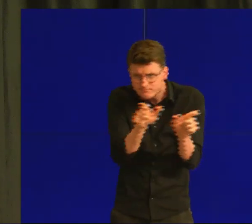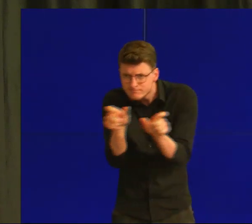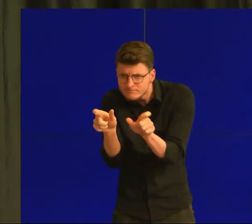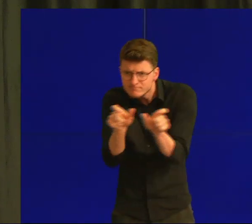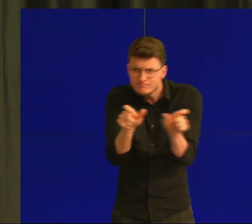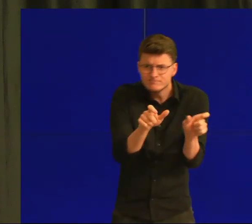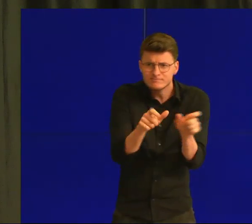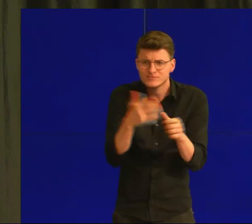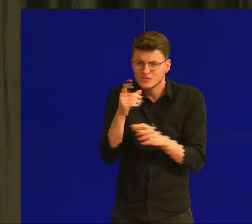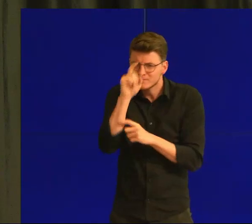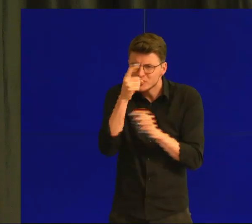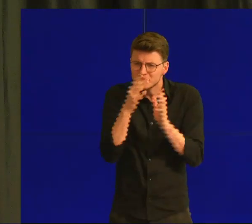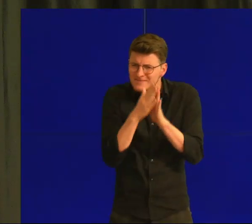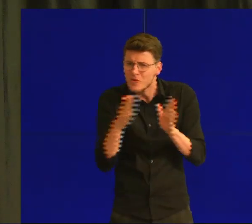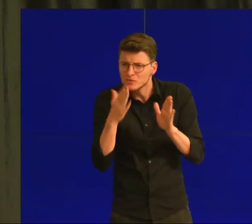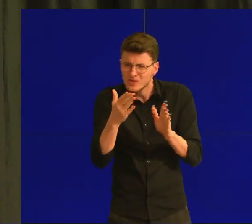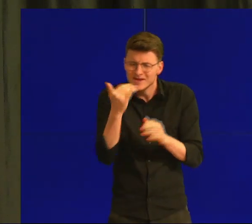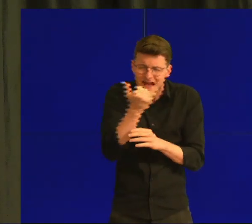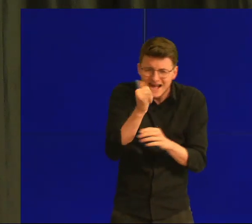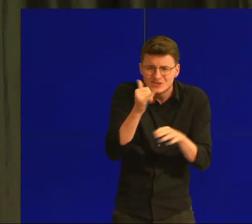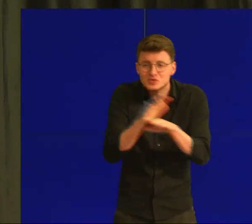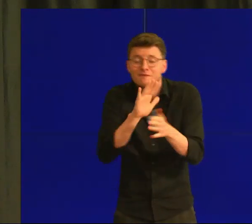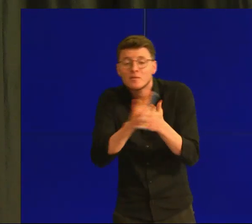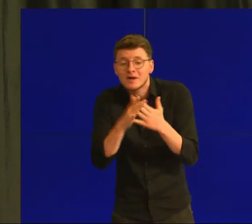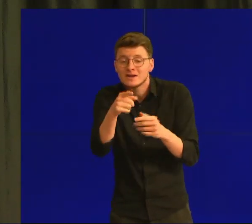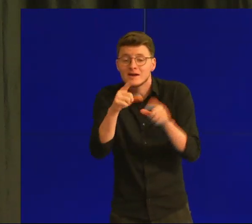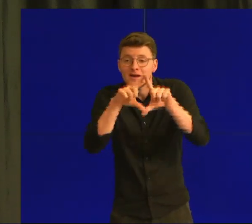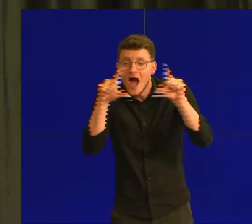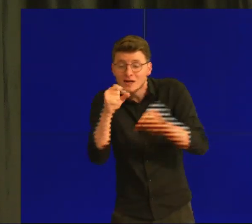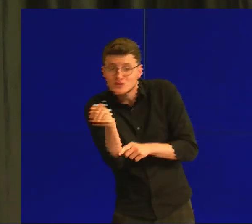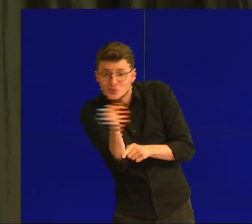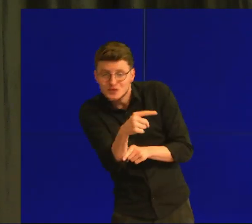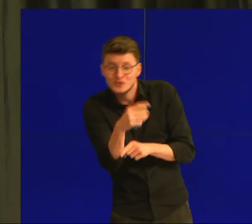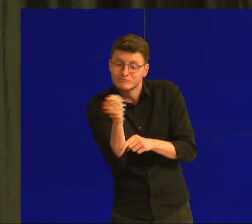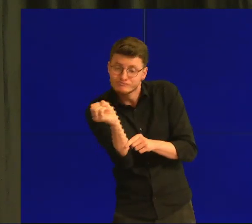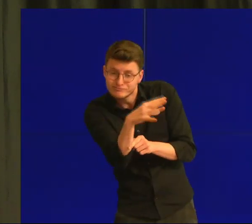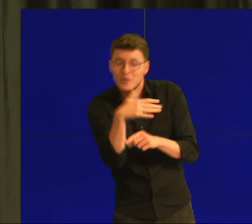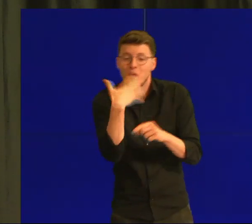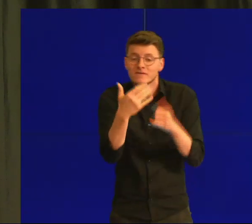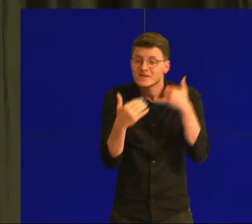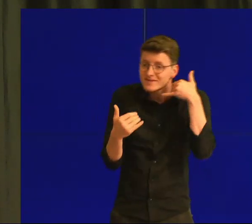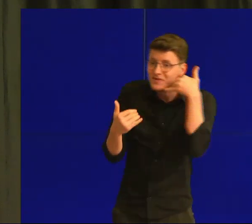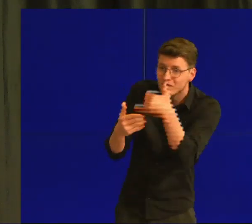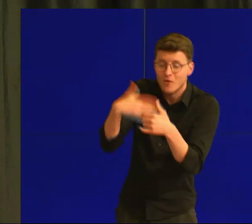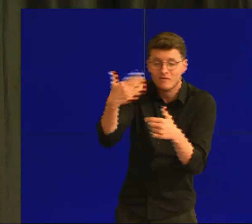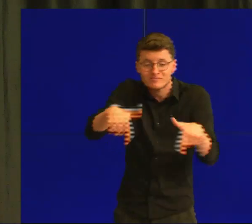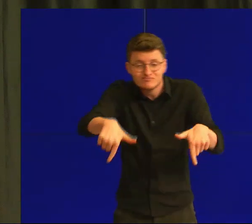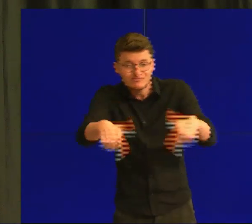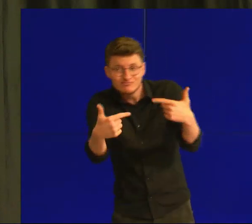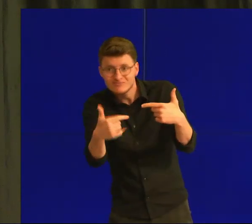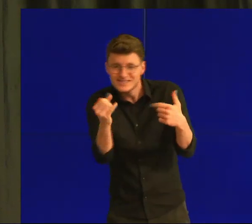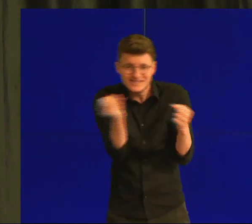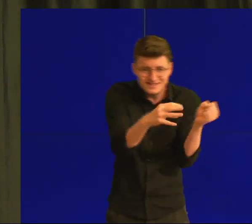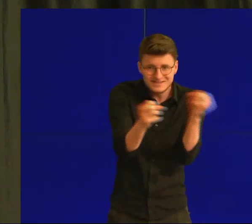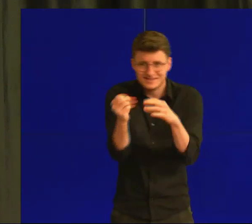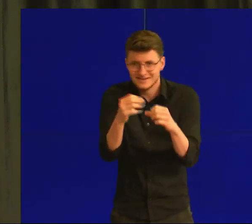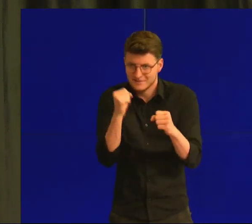sur une carte numéro de contact hop organisé un moment family of green